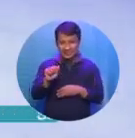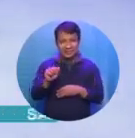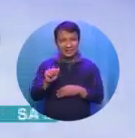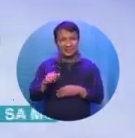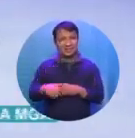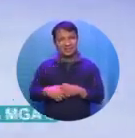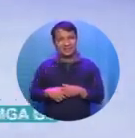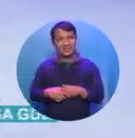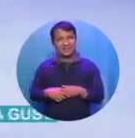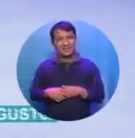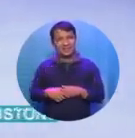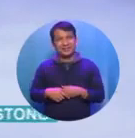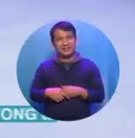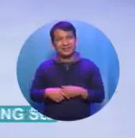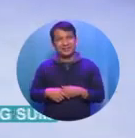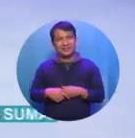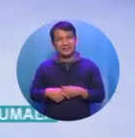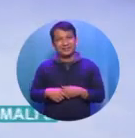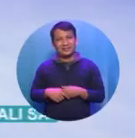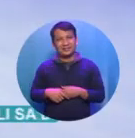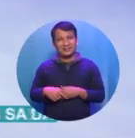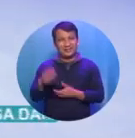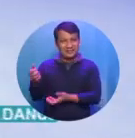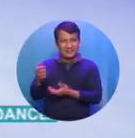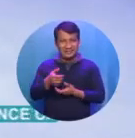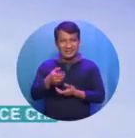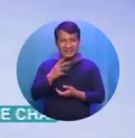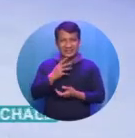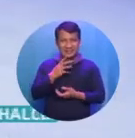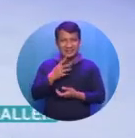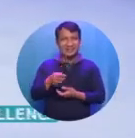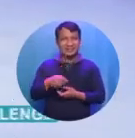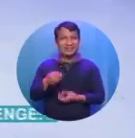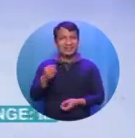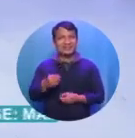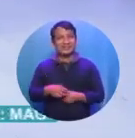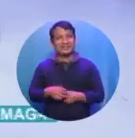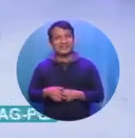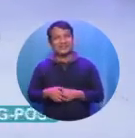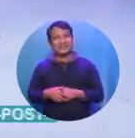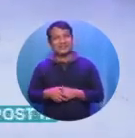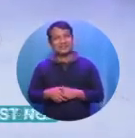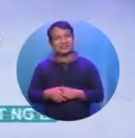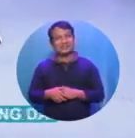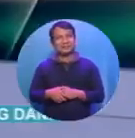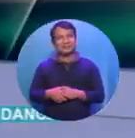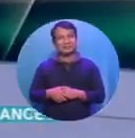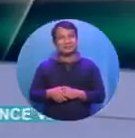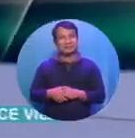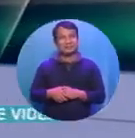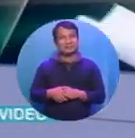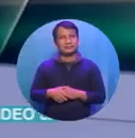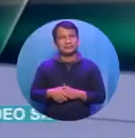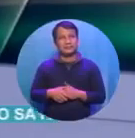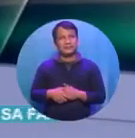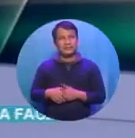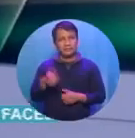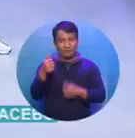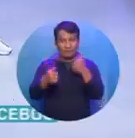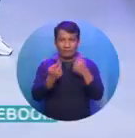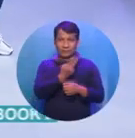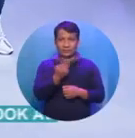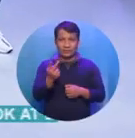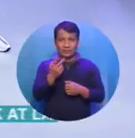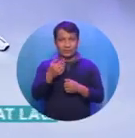At di ko tapos ako. Isang bottled water. Ayun. Anyway, thanks guys. Napakagaling po talaga